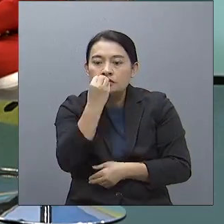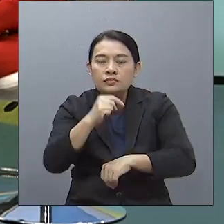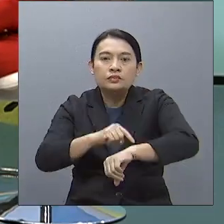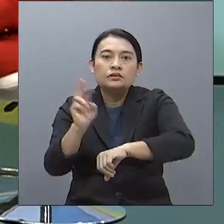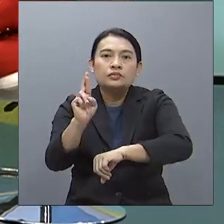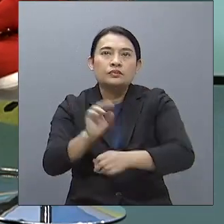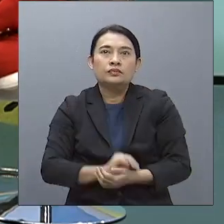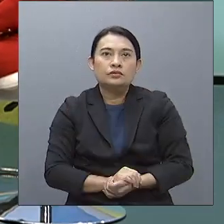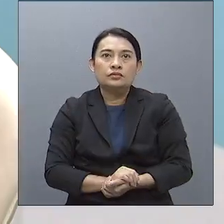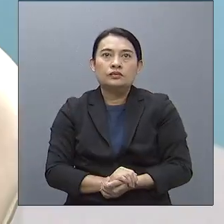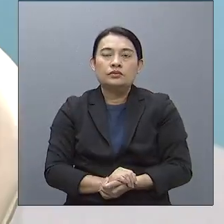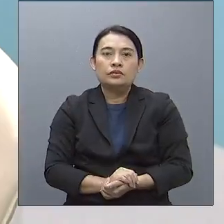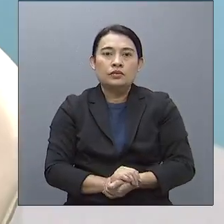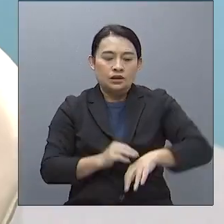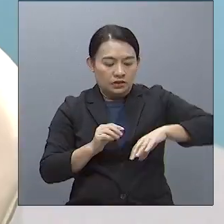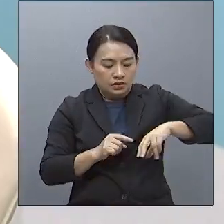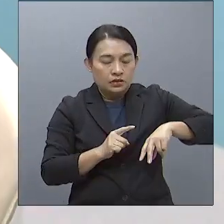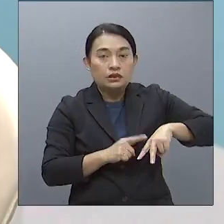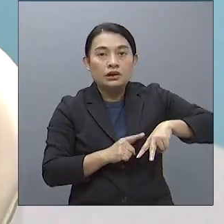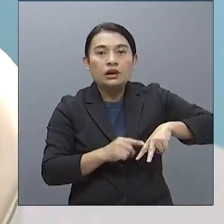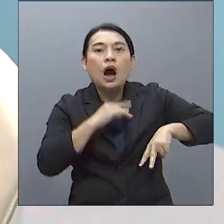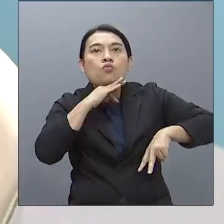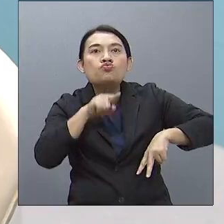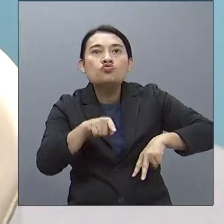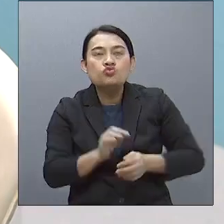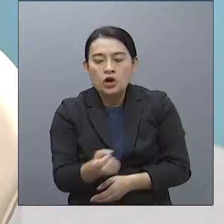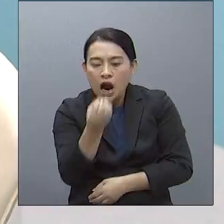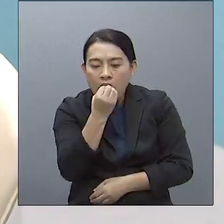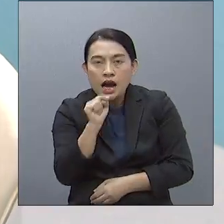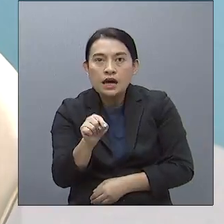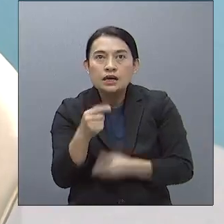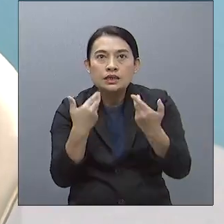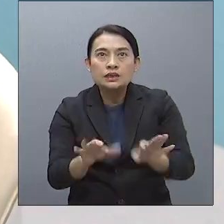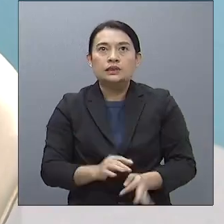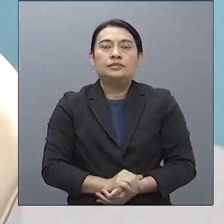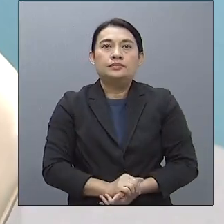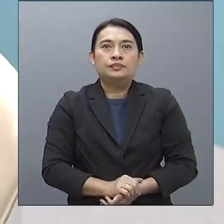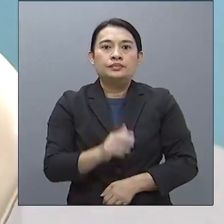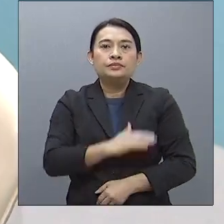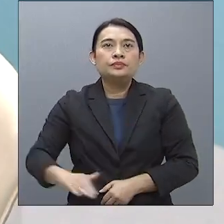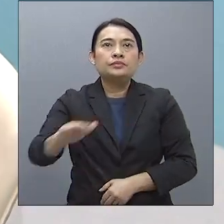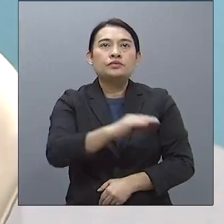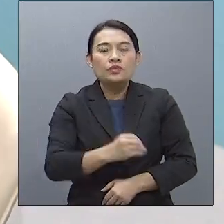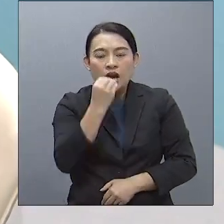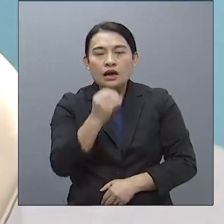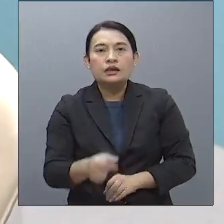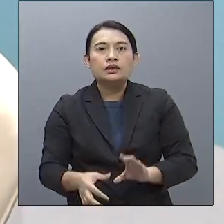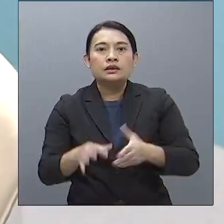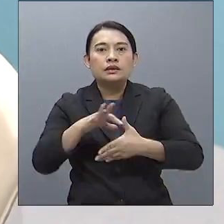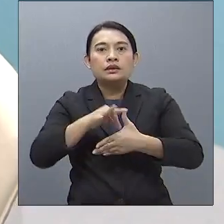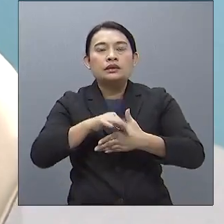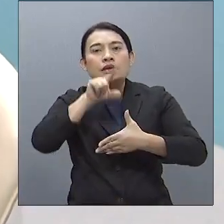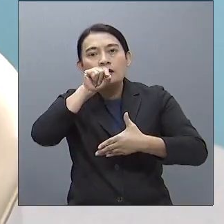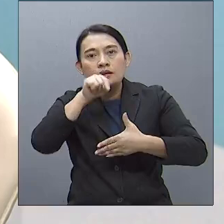ขาหมู ใช่แล้วพี่ตอบเขาก็บอกคุณผู้ชมไปหมดเลยว่าเชฟพรกินขาหมูในขณะที่พวกเราเนี่ยไปกินขาหมูข้าวมันไก่อยู่ที่ร้านอาหารมิ